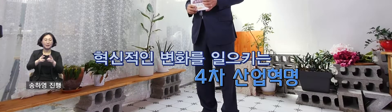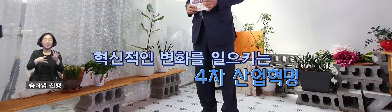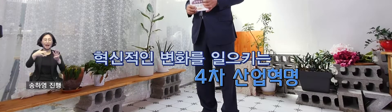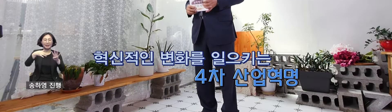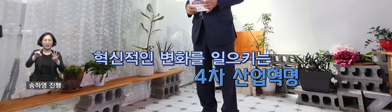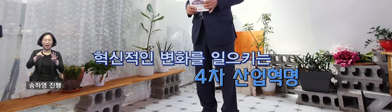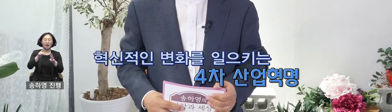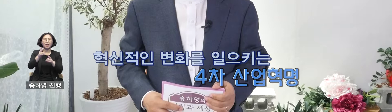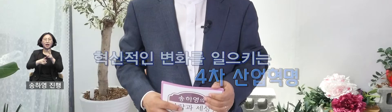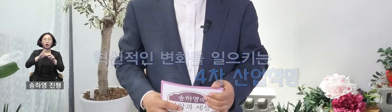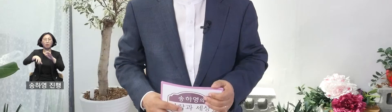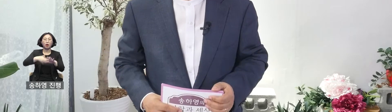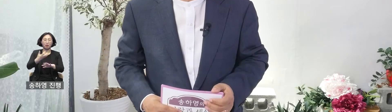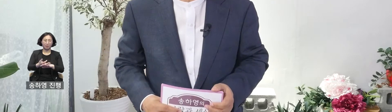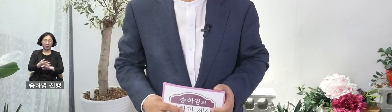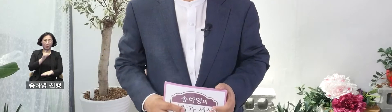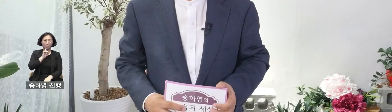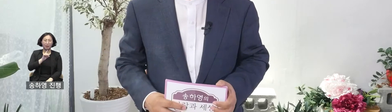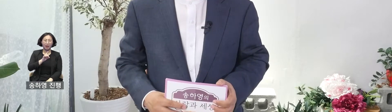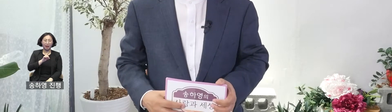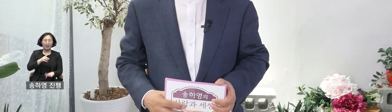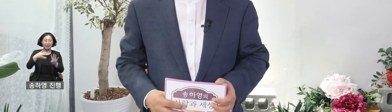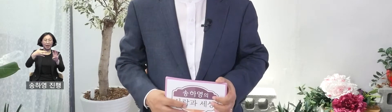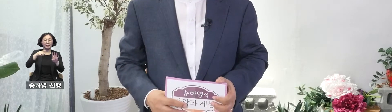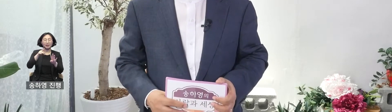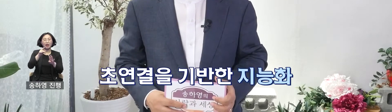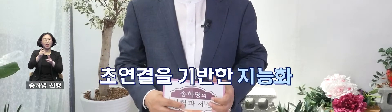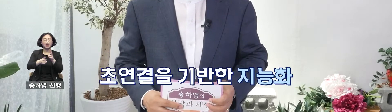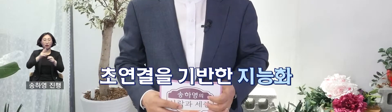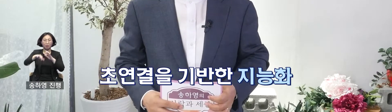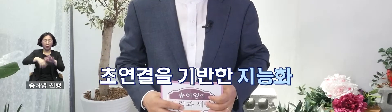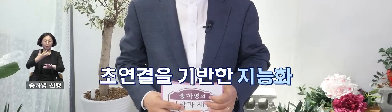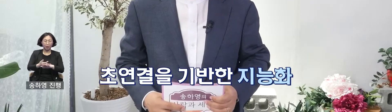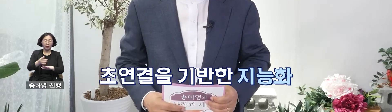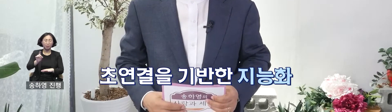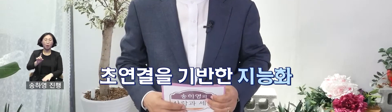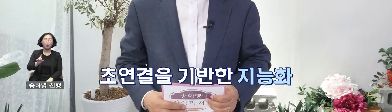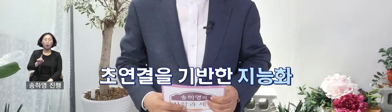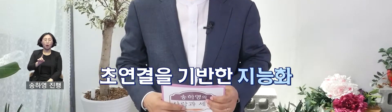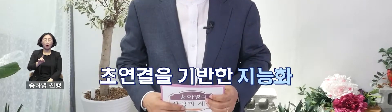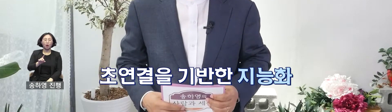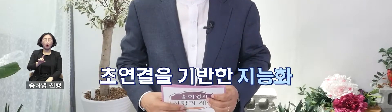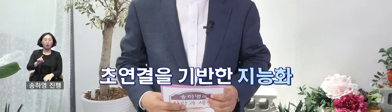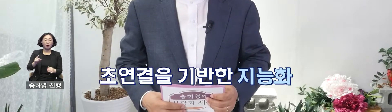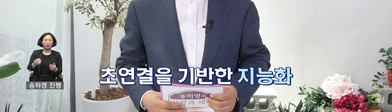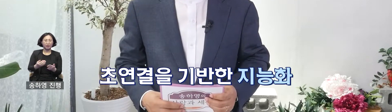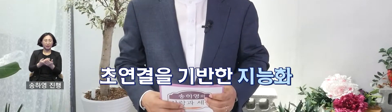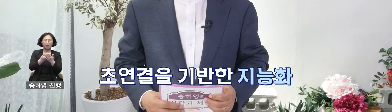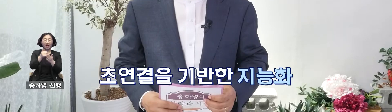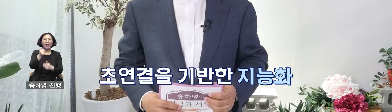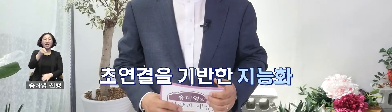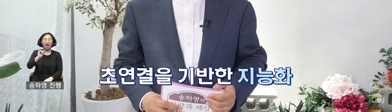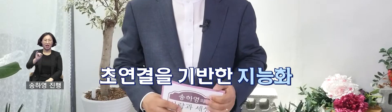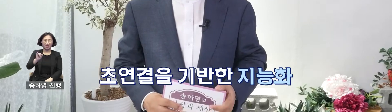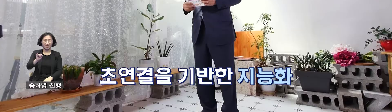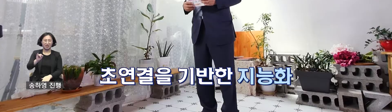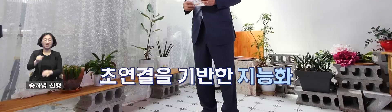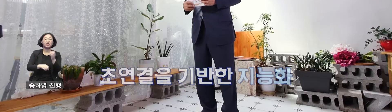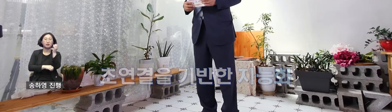산업혁명이라고 말합니다. 이 4차 산업혁명은 초연결에 기반한 진화를 특징으로